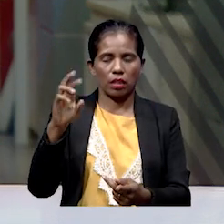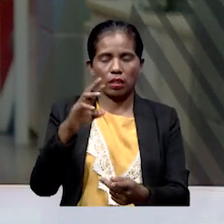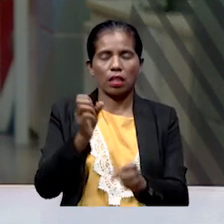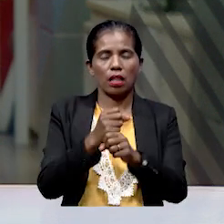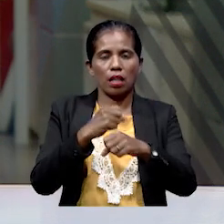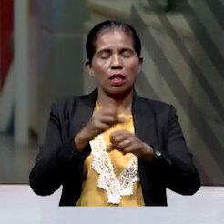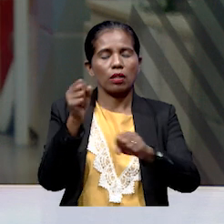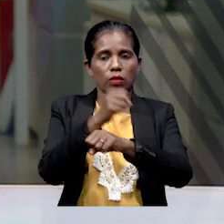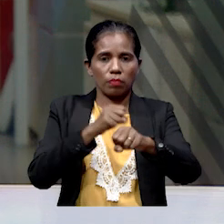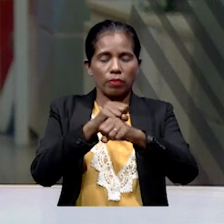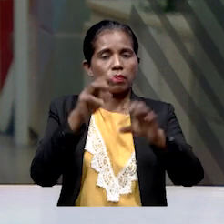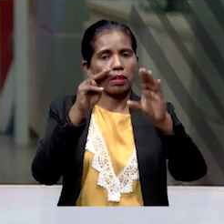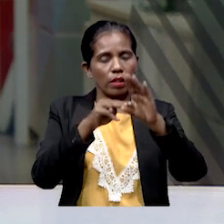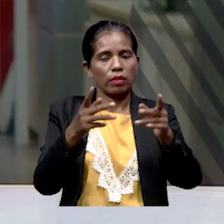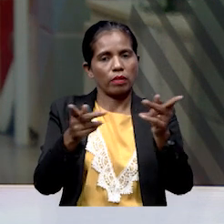ia fatim refere.